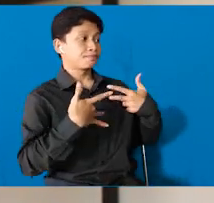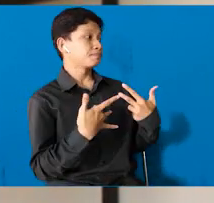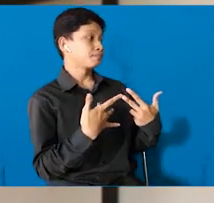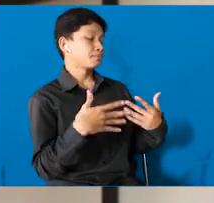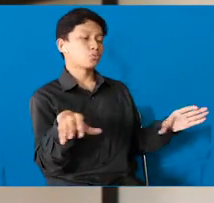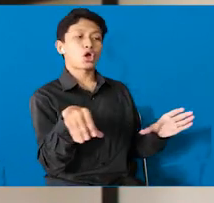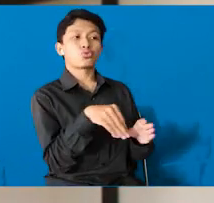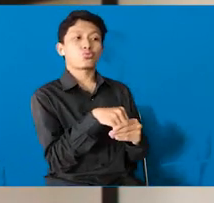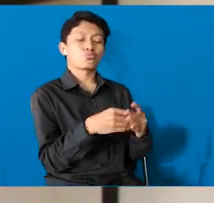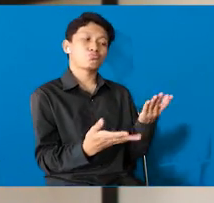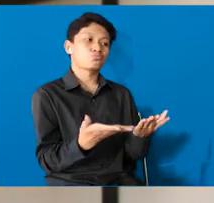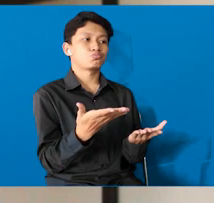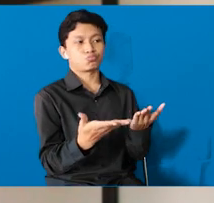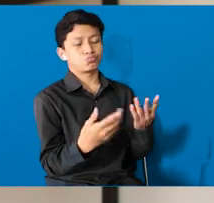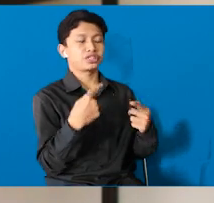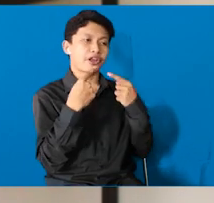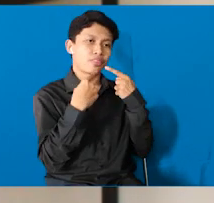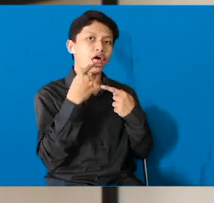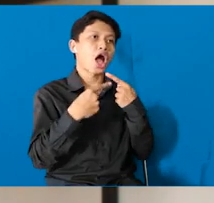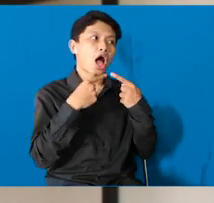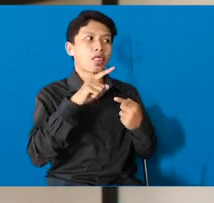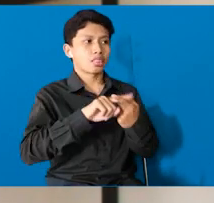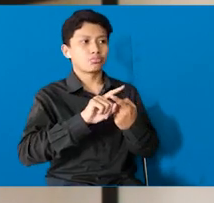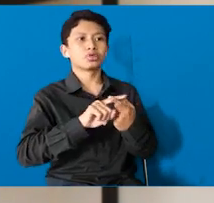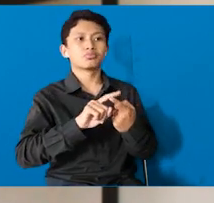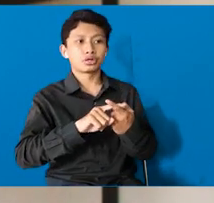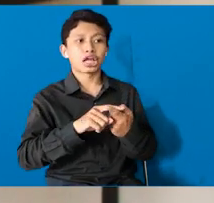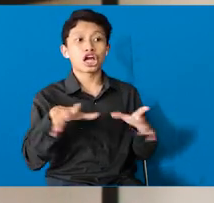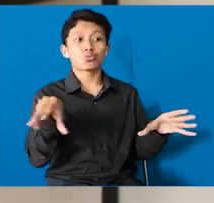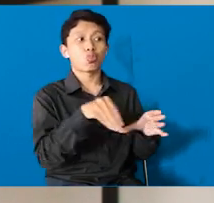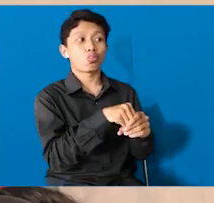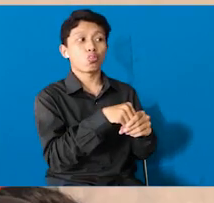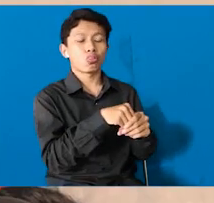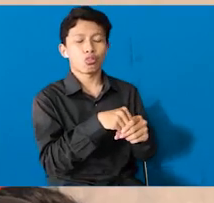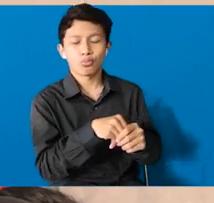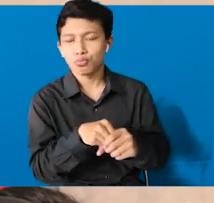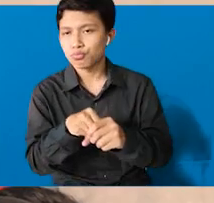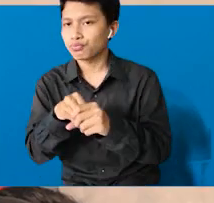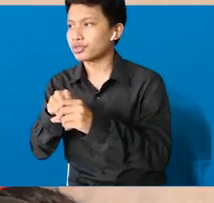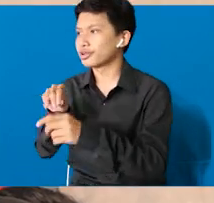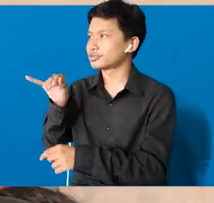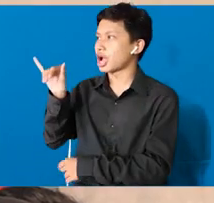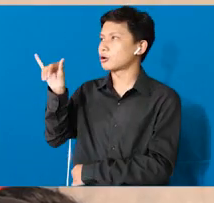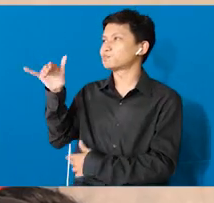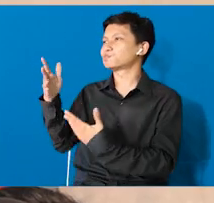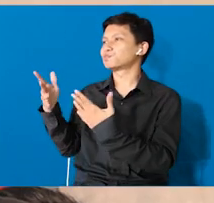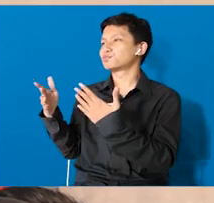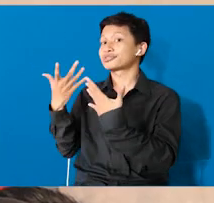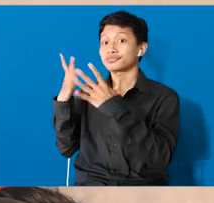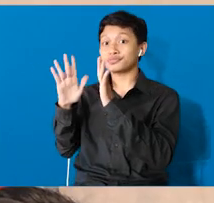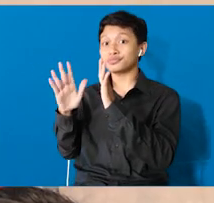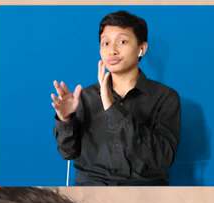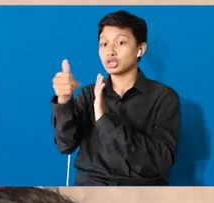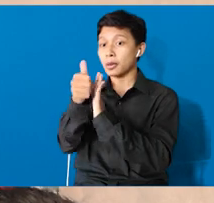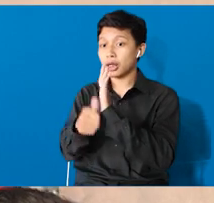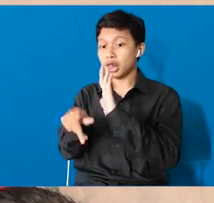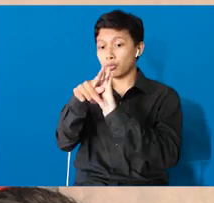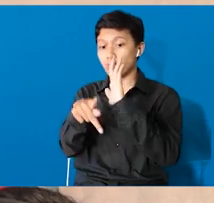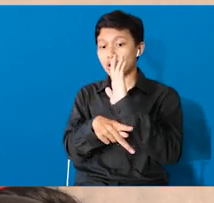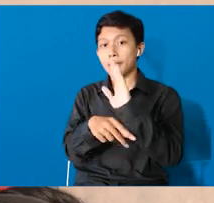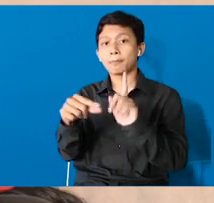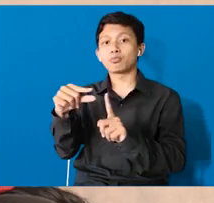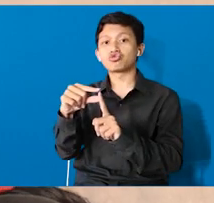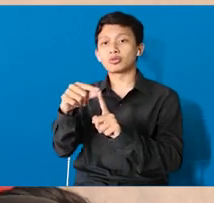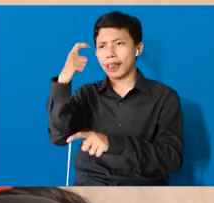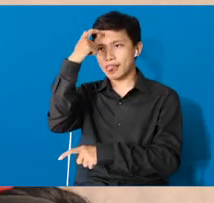Hartono, termasuk juga mungkin cerita dari teman-teman yang ada di KDK tersebut? Ya, betul sekali. Setelah adanya posbindu dari